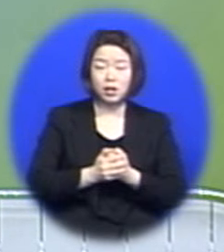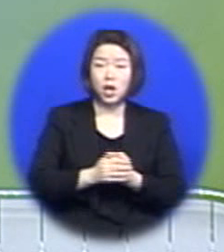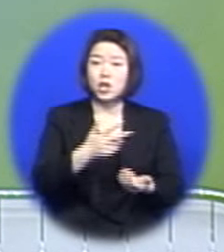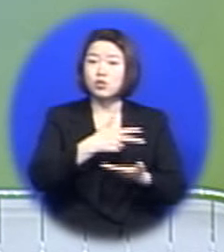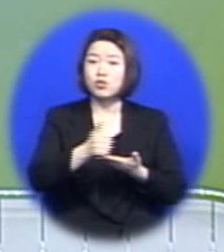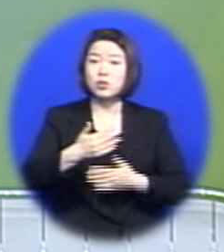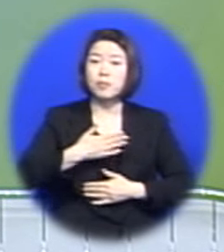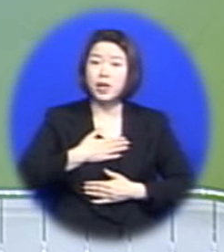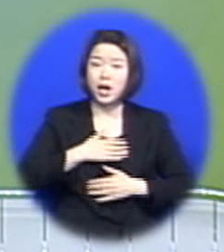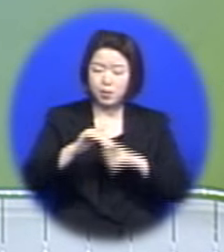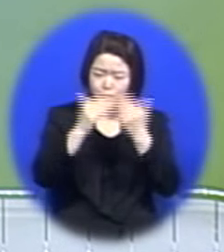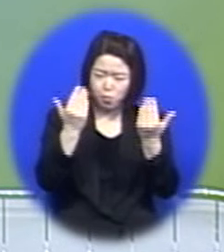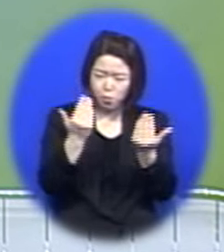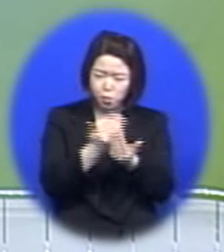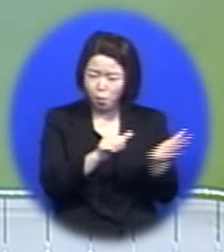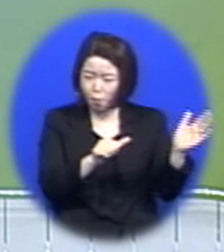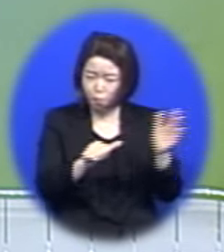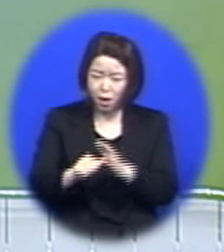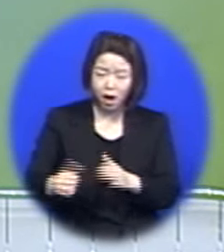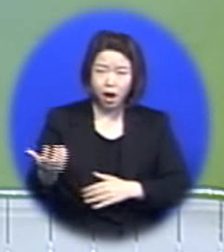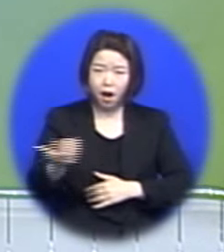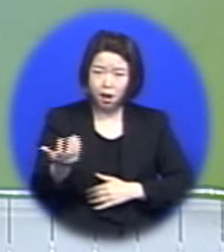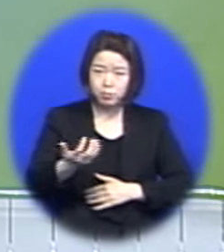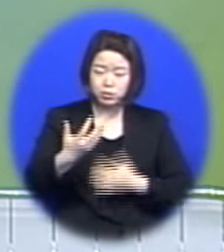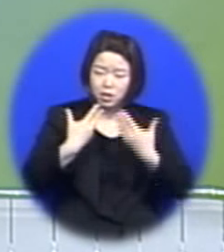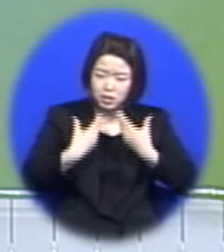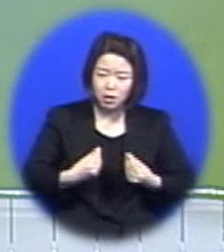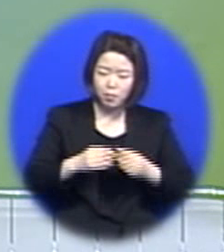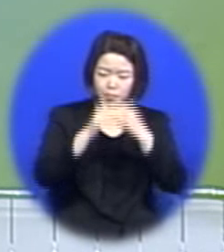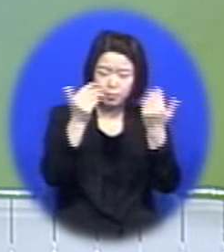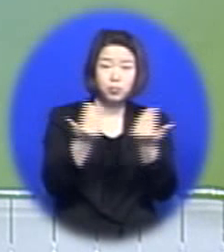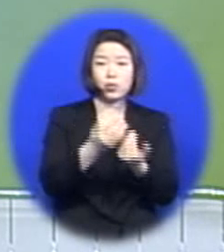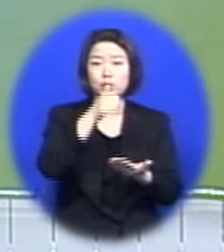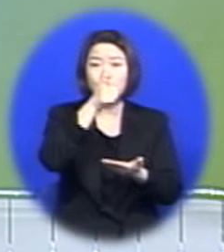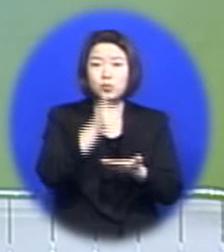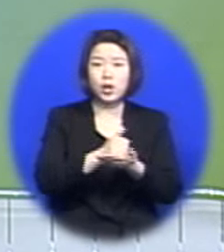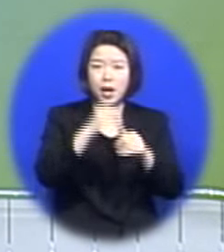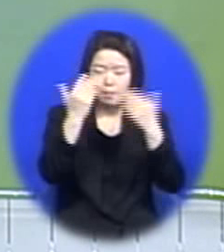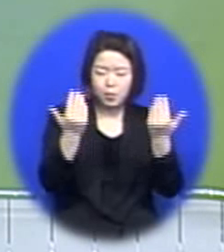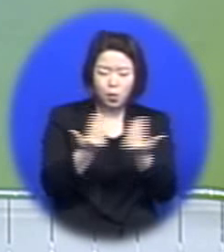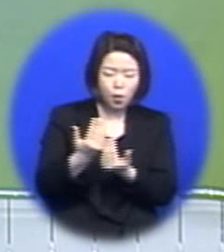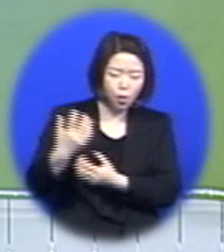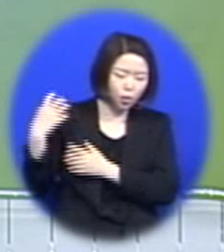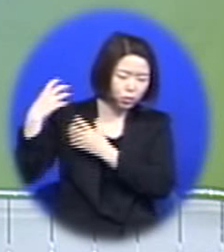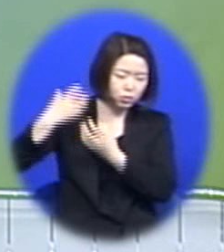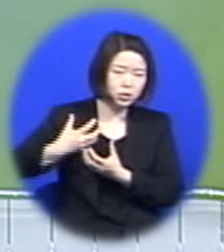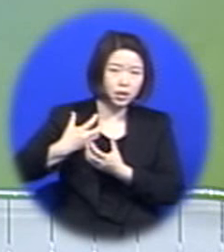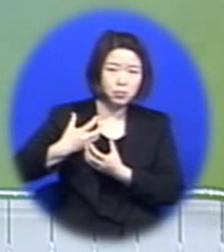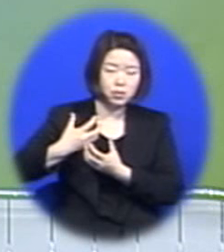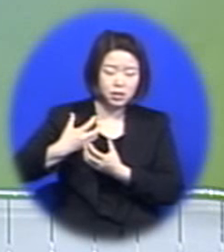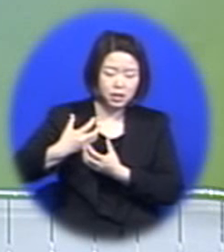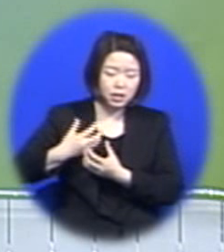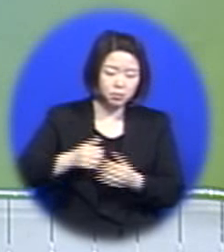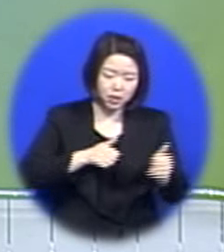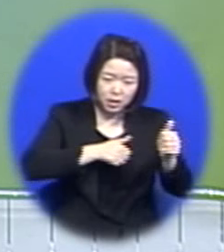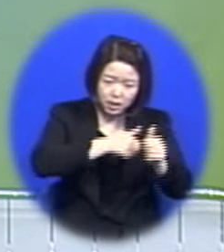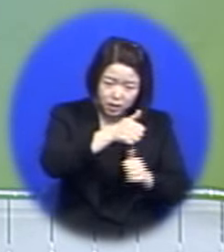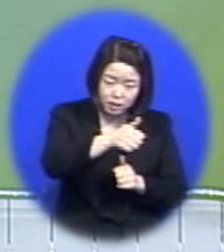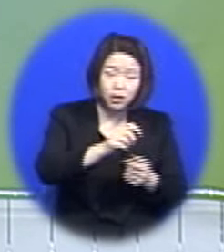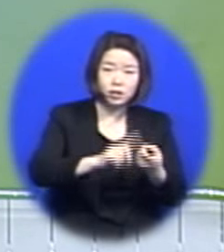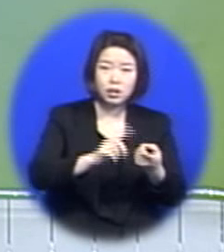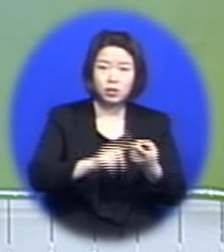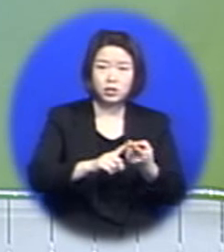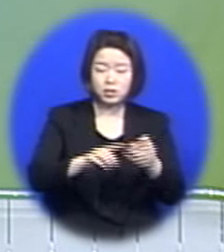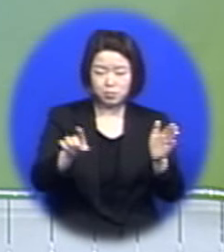주님께서 나의 모든 실패와 아픔, 절망, 모든 죄, 모든 짐들을 다 짊어지시고 이기셨다는 게